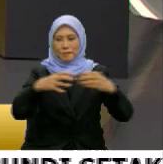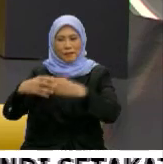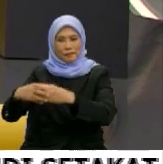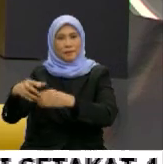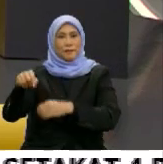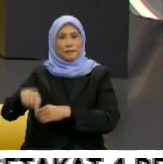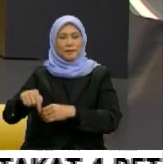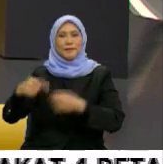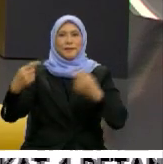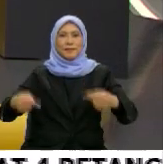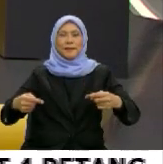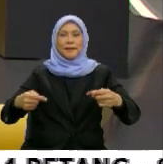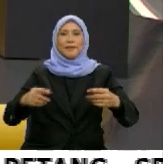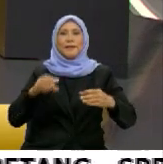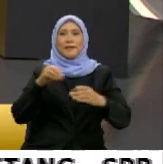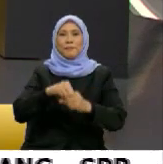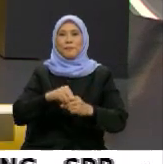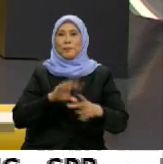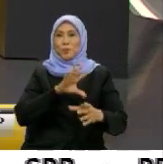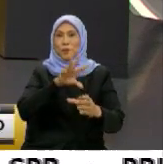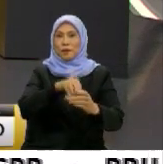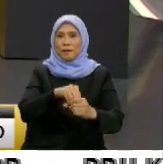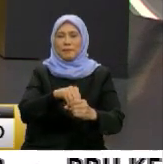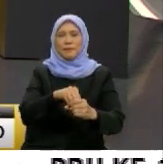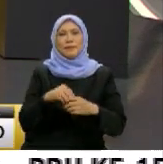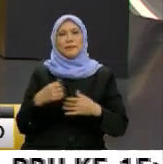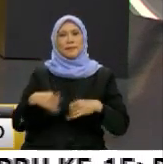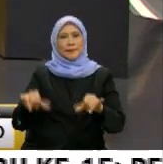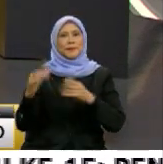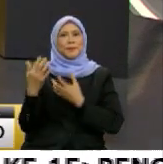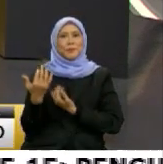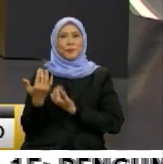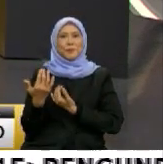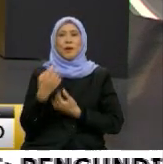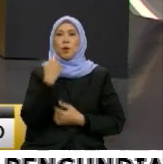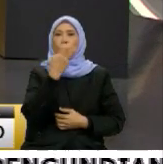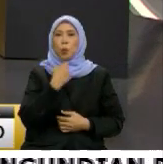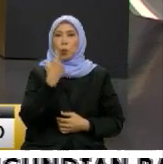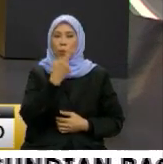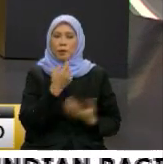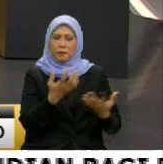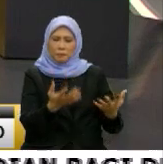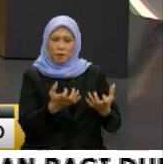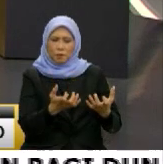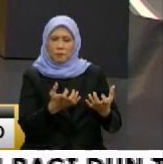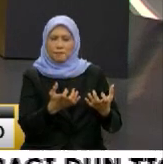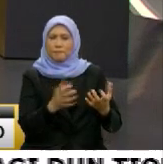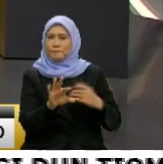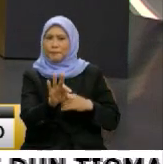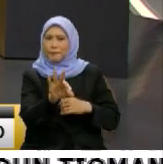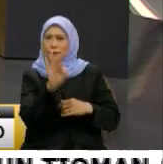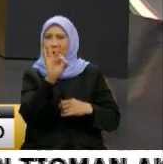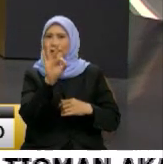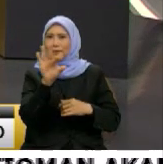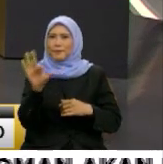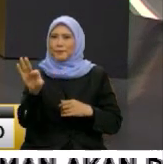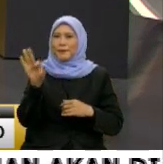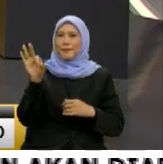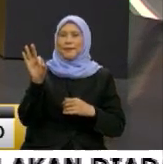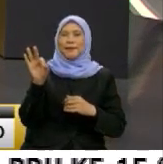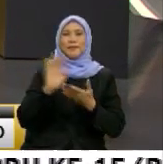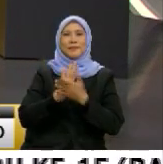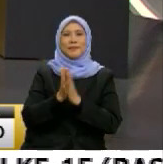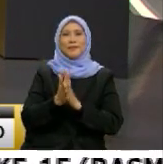yang berada dalam lingkungan atau gabungan ini sedang menanti siapa yang mereka mahu pilih